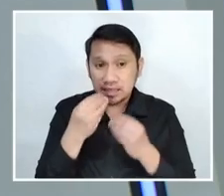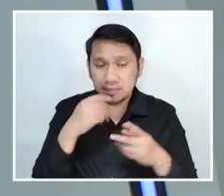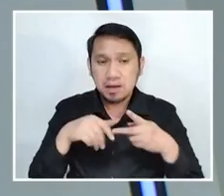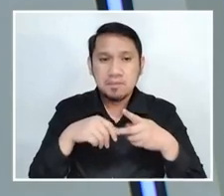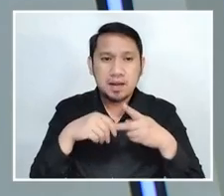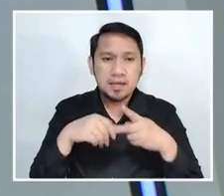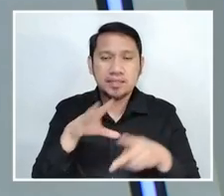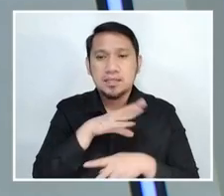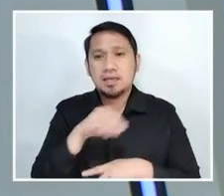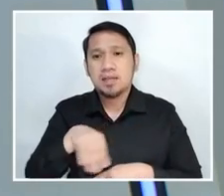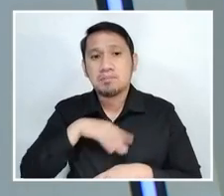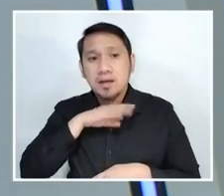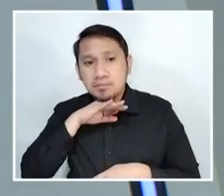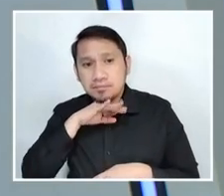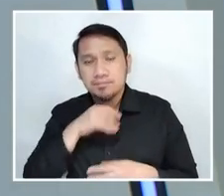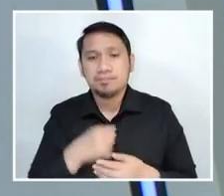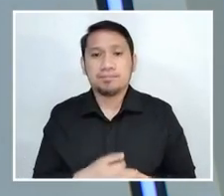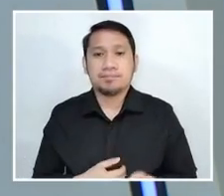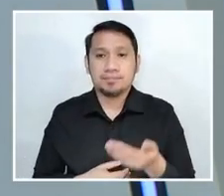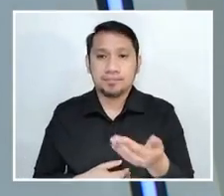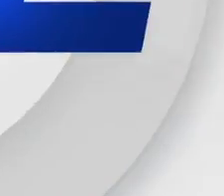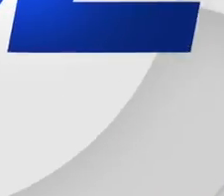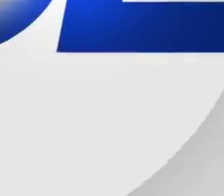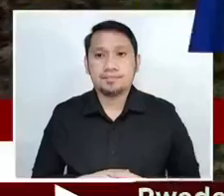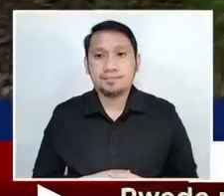basura. Nagpapatrol, Hernel Tokmo.